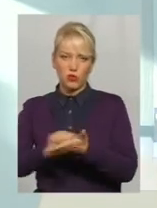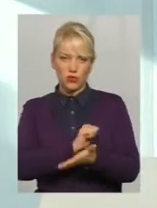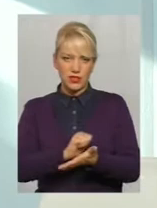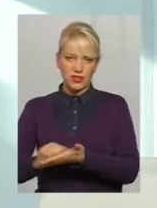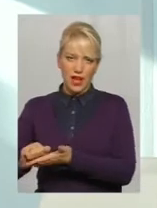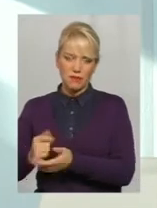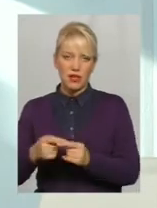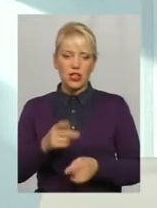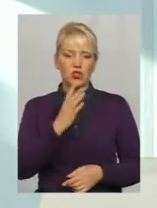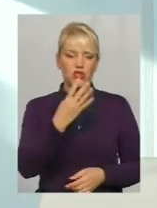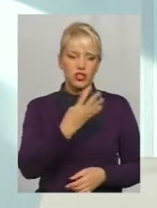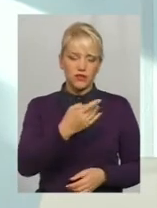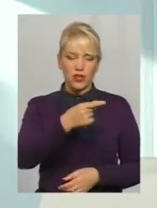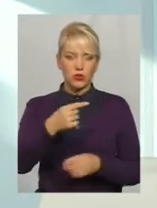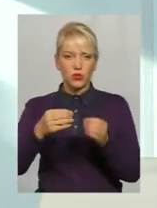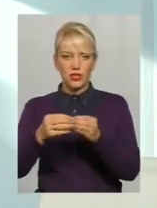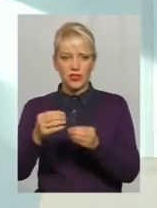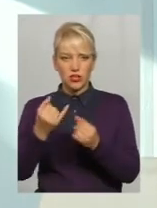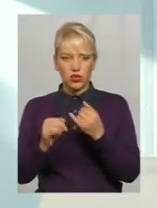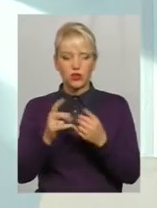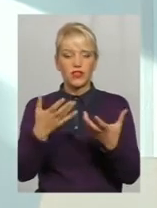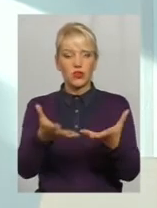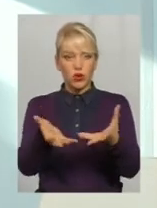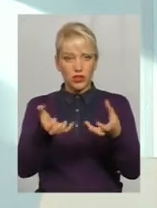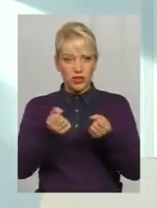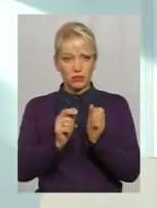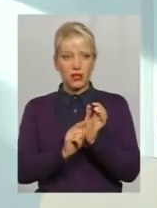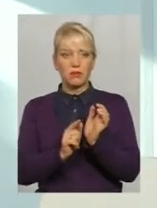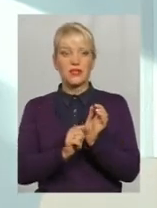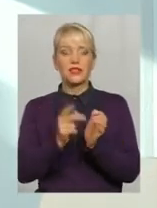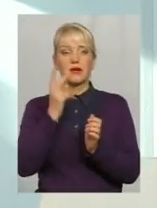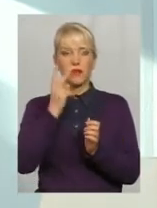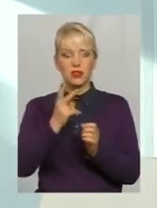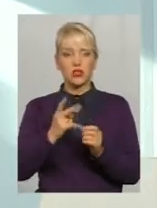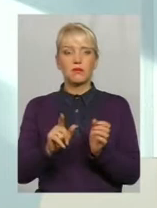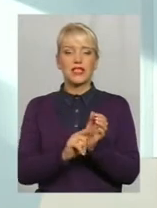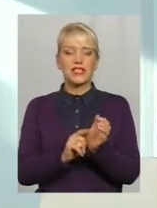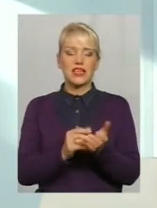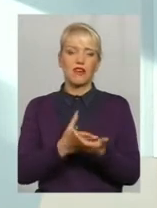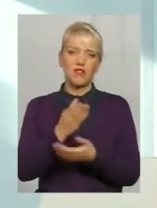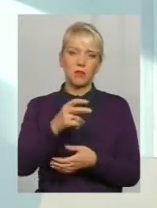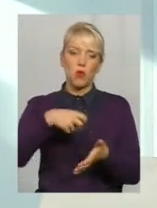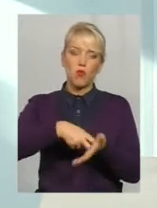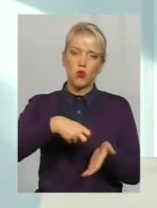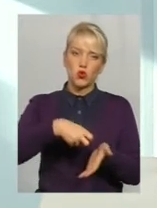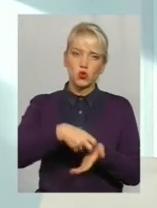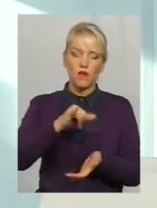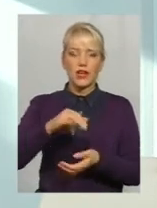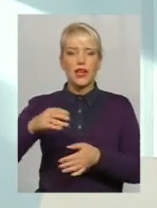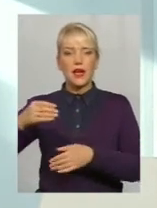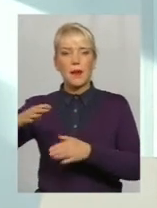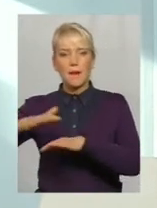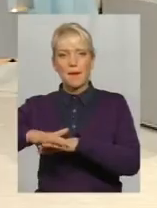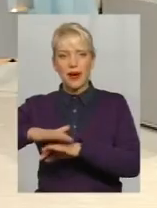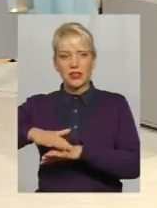4 по 10 отримує пенсії, вони вже отримали і вже бачать пенсійну виплату, як в поштових відділеннях, так і в банківські установи